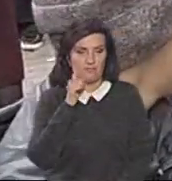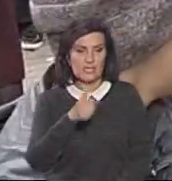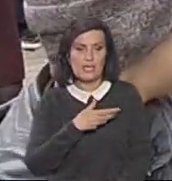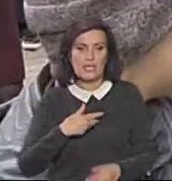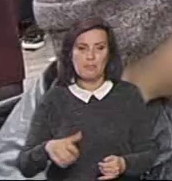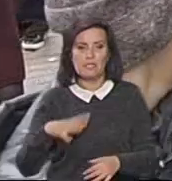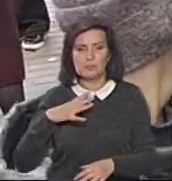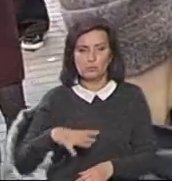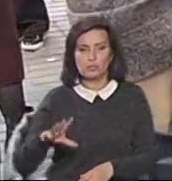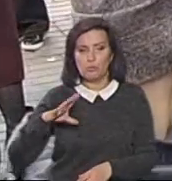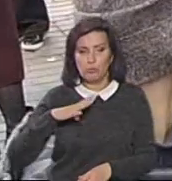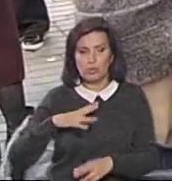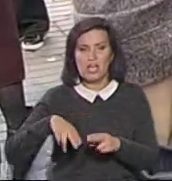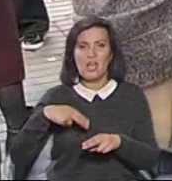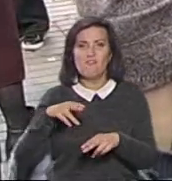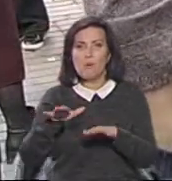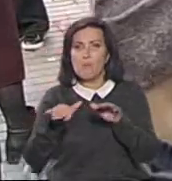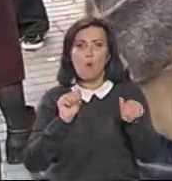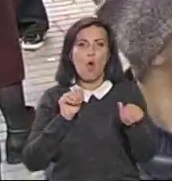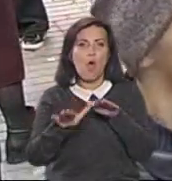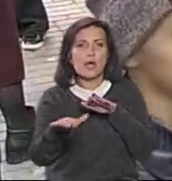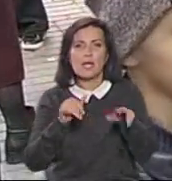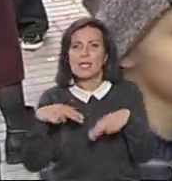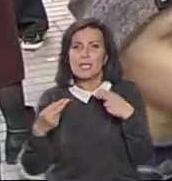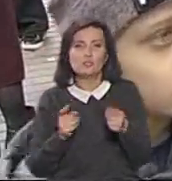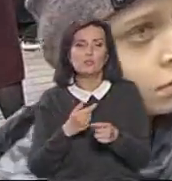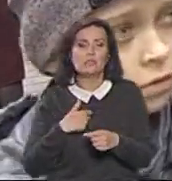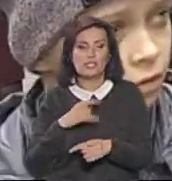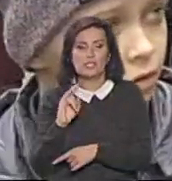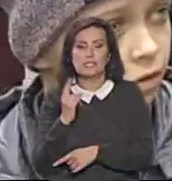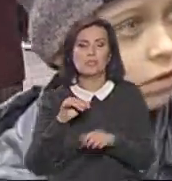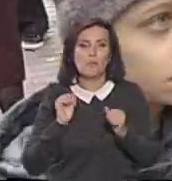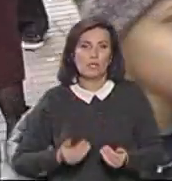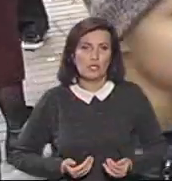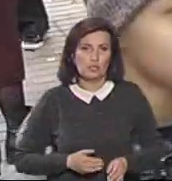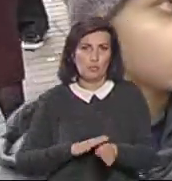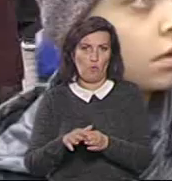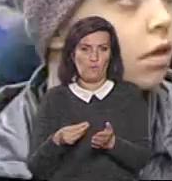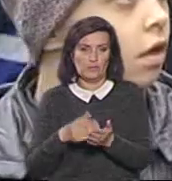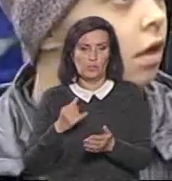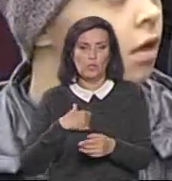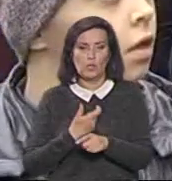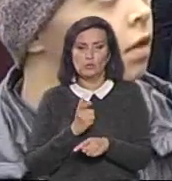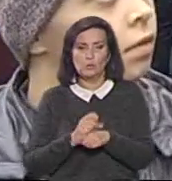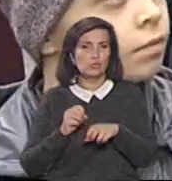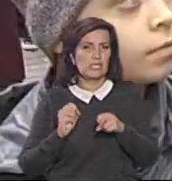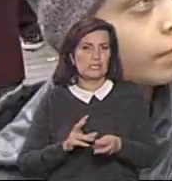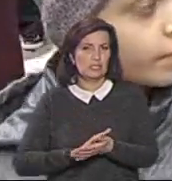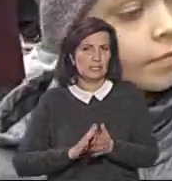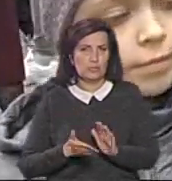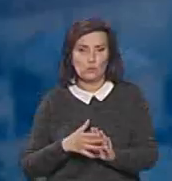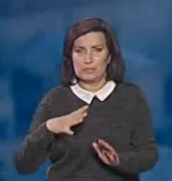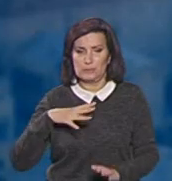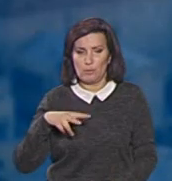ми змушені були в борги влізти ради того, щоб наша дитина могла жити повноцінно. У нас дуже критична ситуація